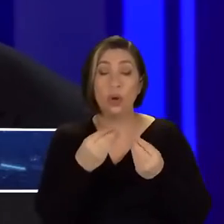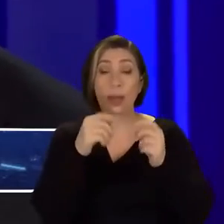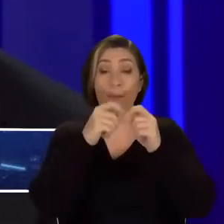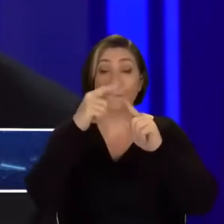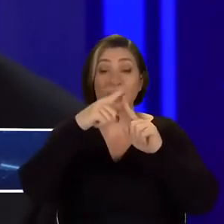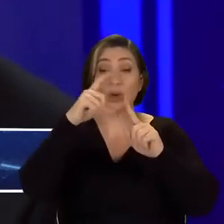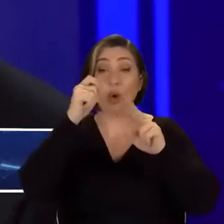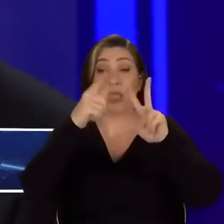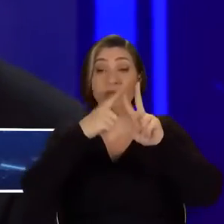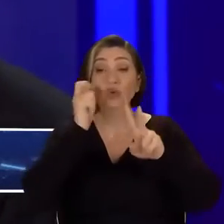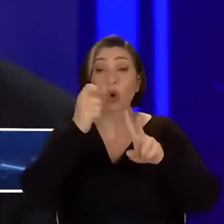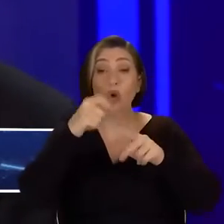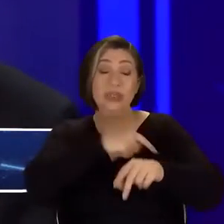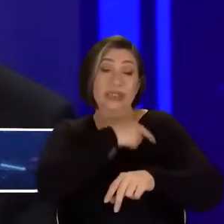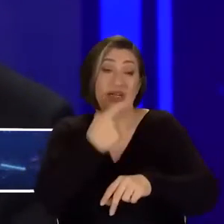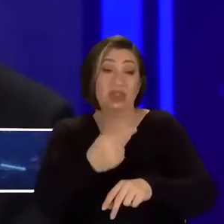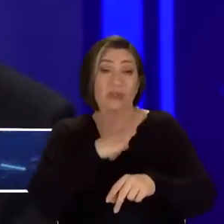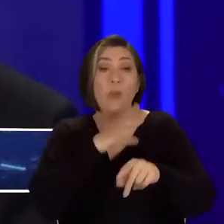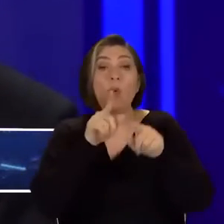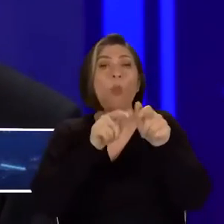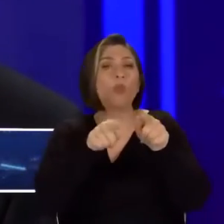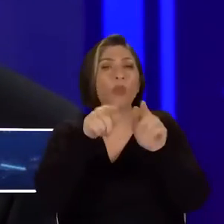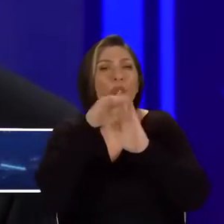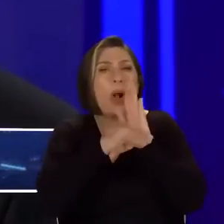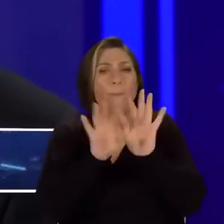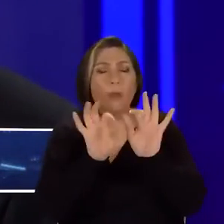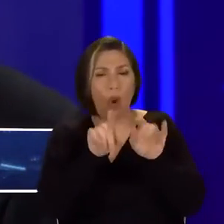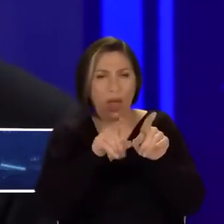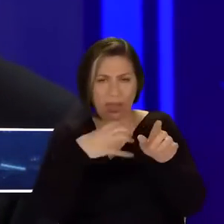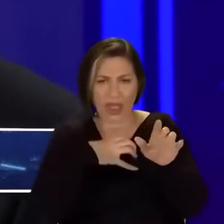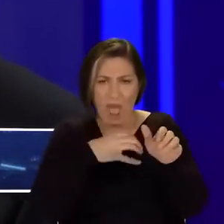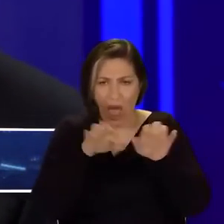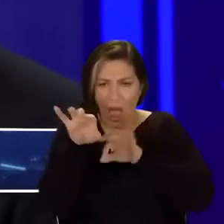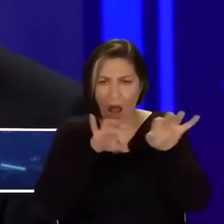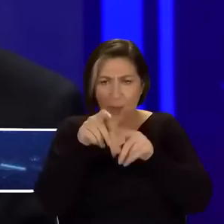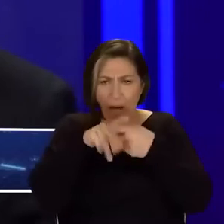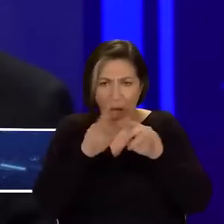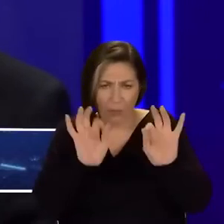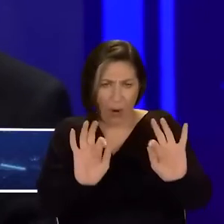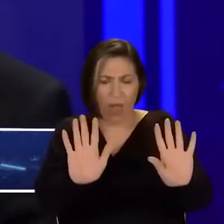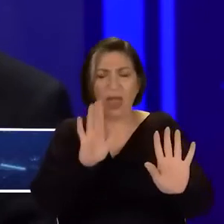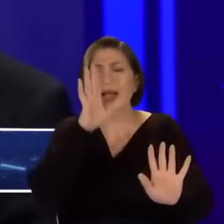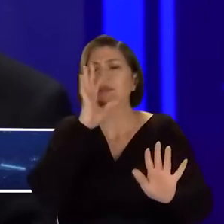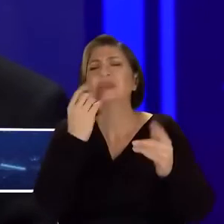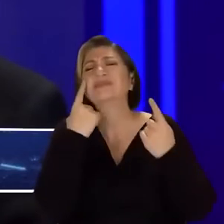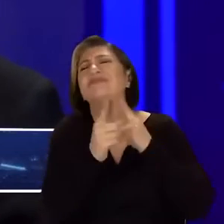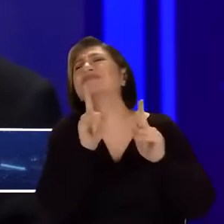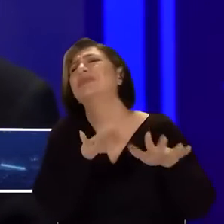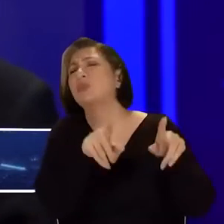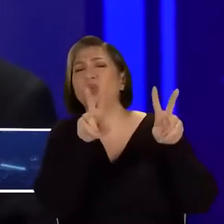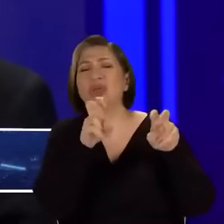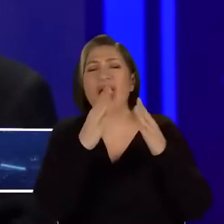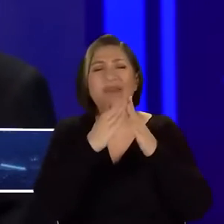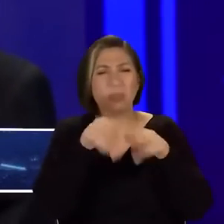zorluk derecesi diye bir şey var. Program öyle ayarlamış kendini. En başta kimse ilgilenmezken konuyla,